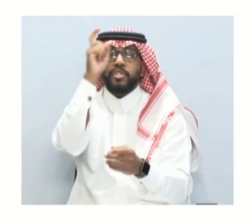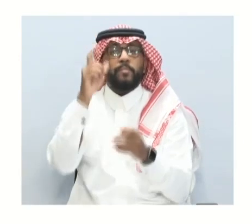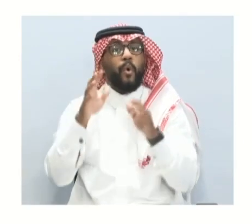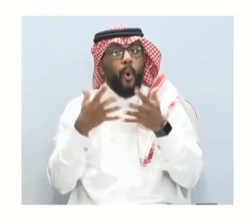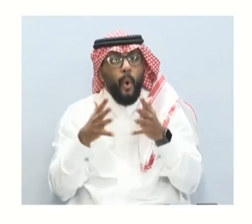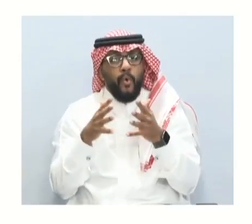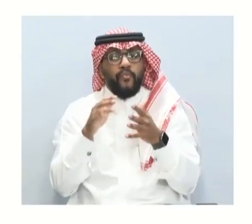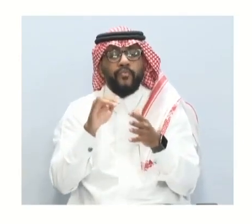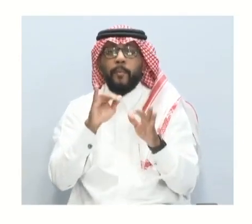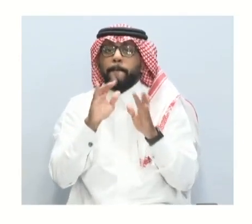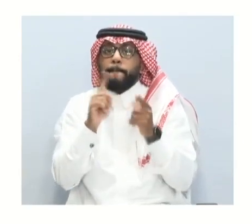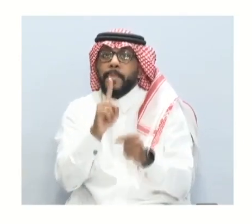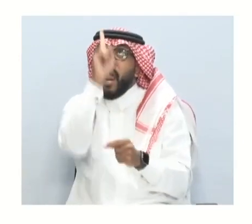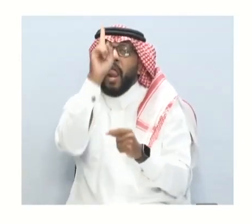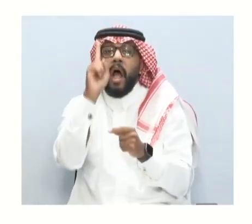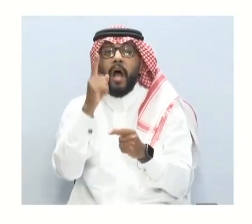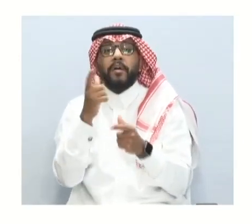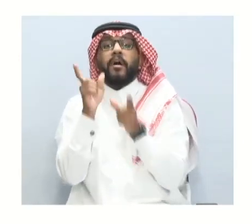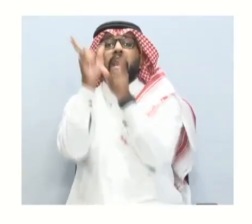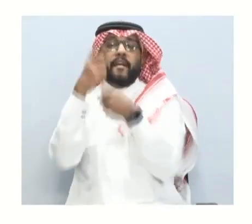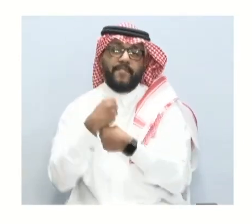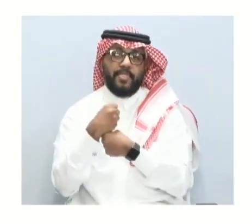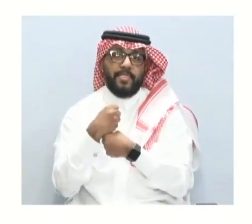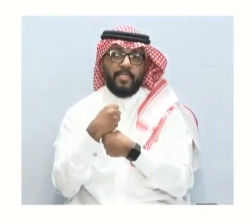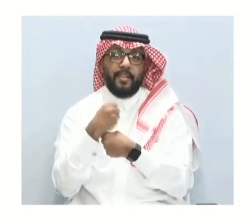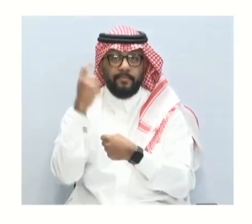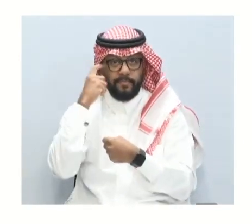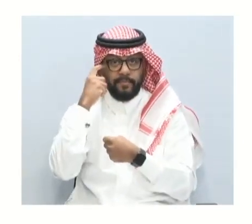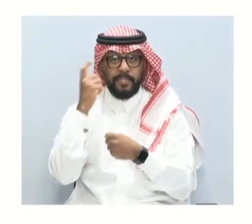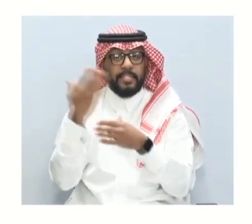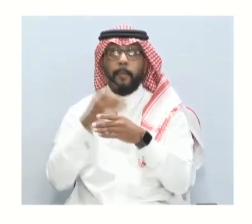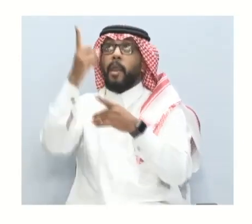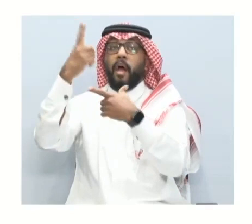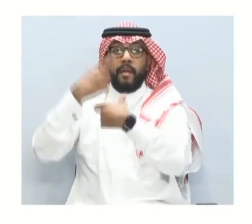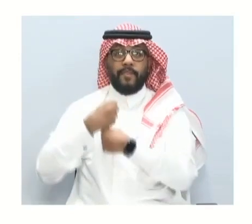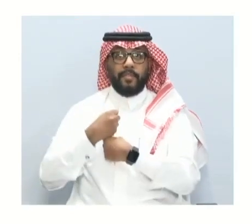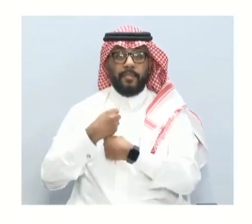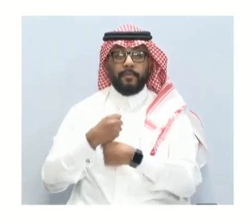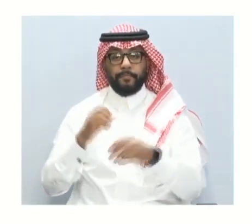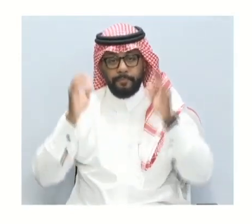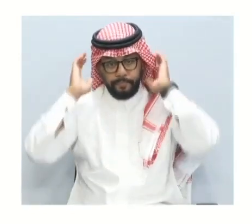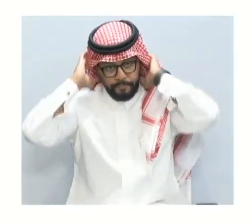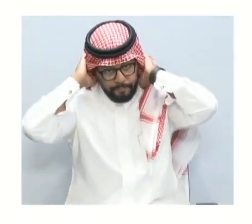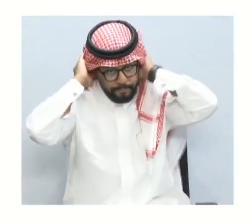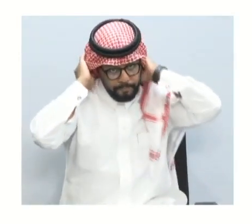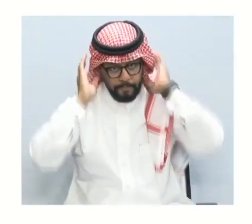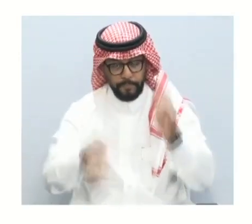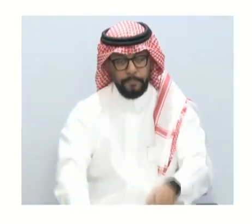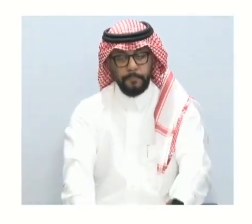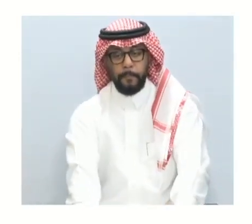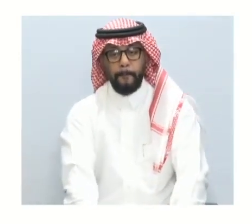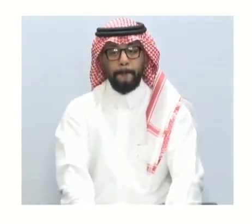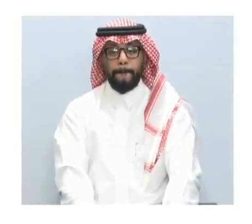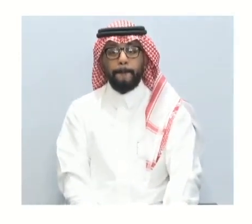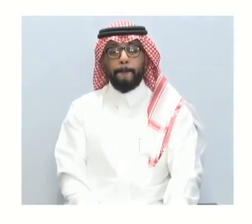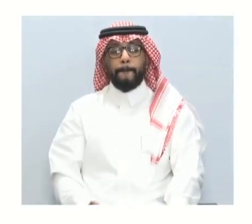ويكله الله الى غيره فان الله يتكفل بحفظه ورعايته بسبب بسبب تقواه يقول الله